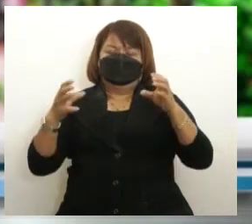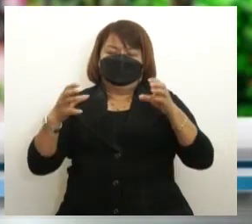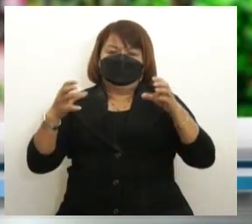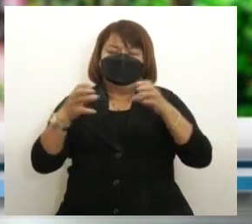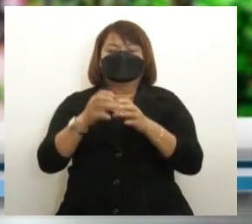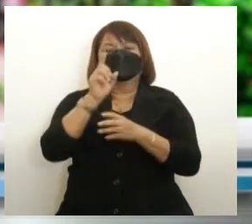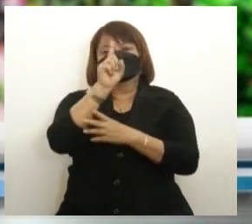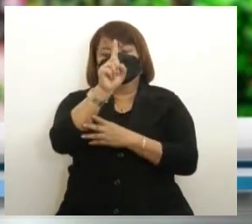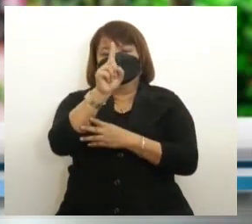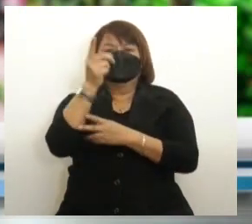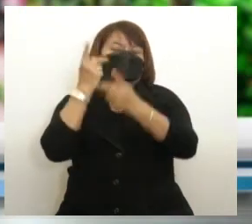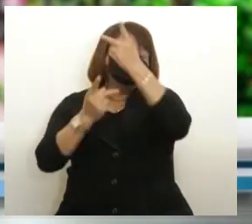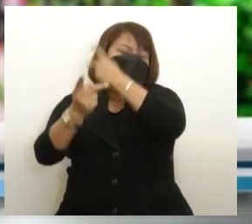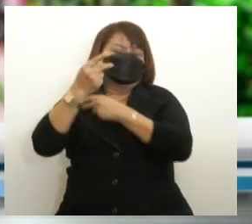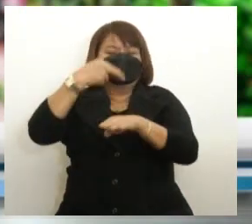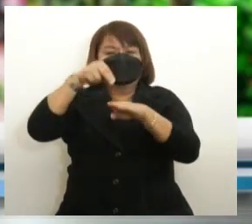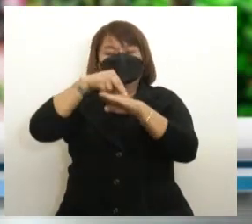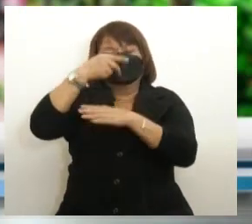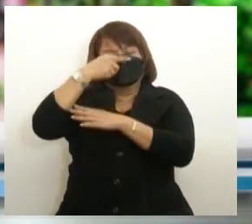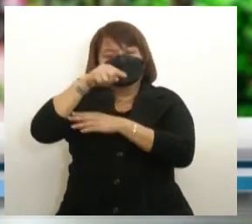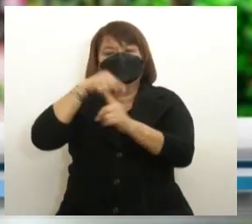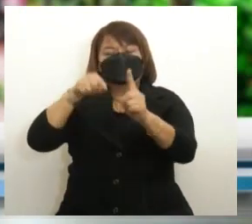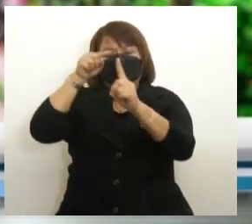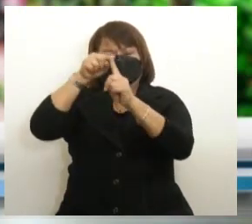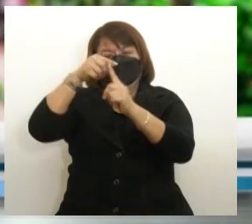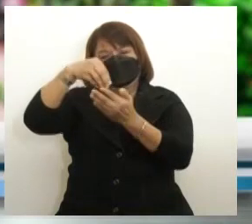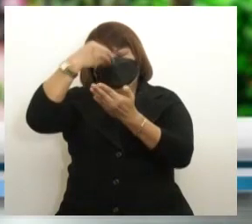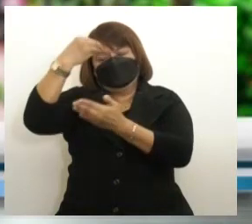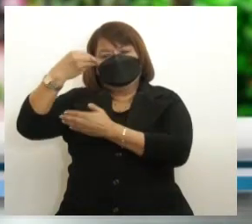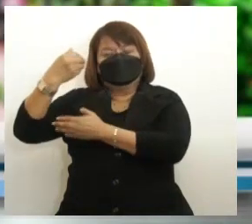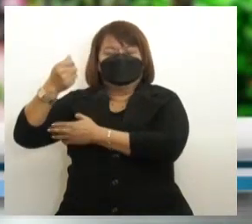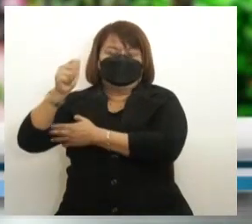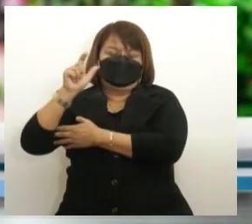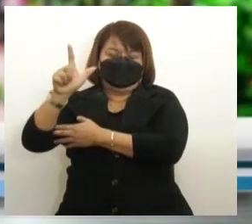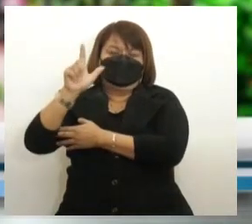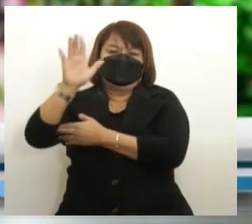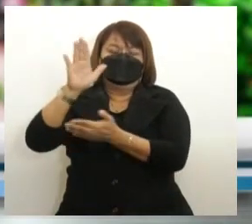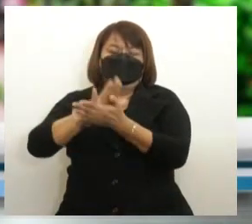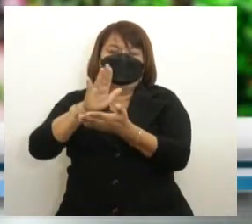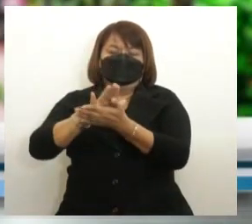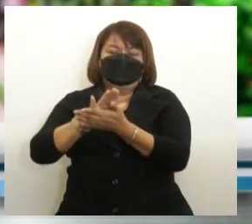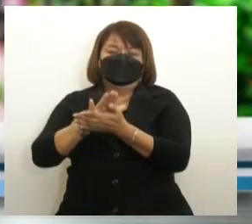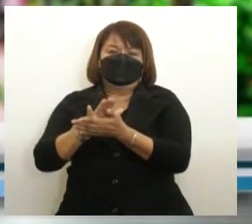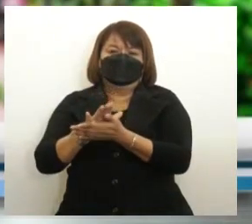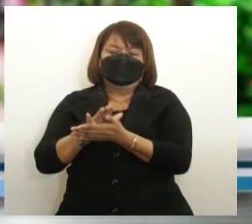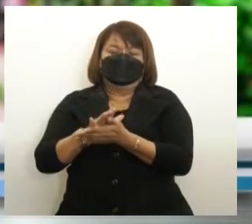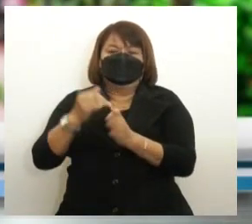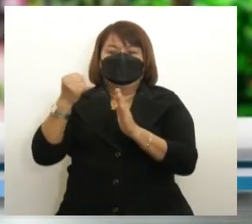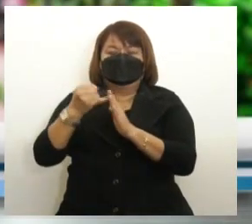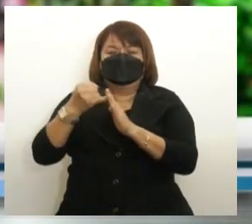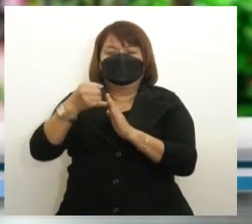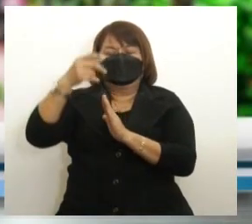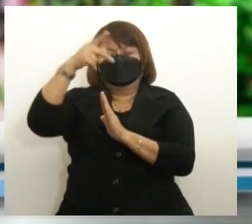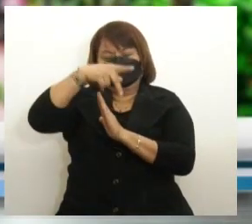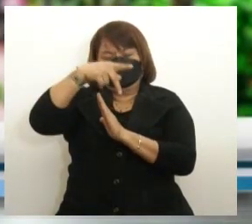นว่าประวัติศาสตร์ชาติไทยสู่การเรียนรู้ Active Learning ของโรงเรียนบ้านร้องกวางจันทิมาคมส